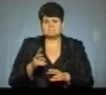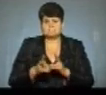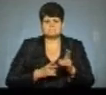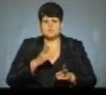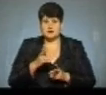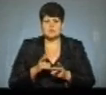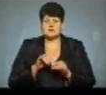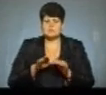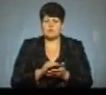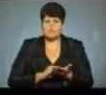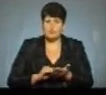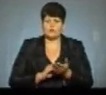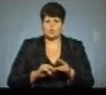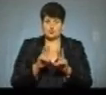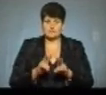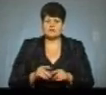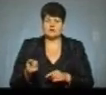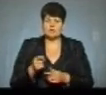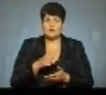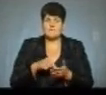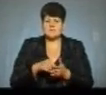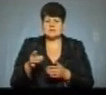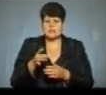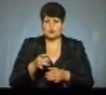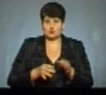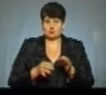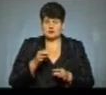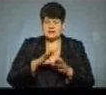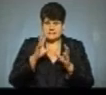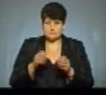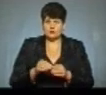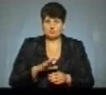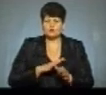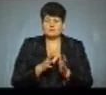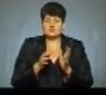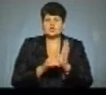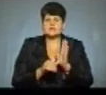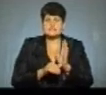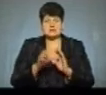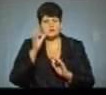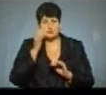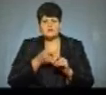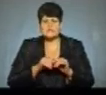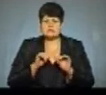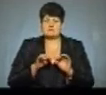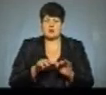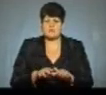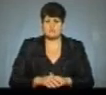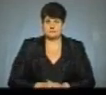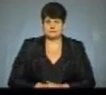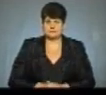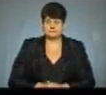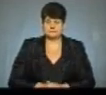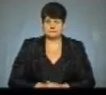направили на повторний розгляд до Тернопільського міськрайонного суду. Загалом відбулося більше 60 слухань у цій справі, каже Наталія